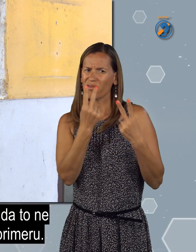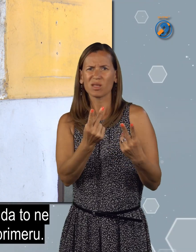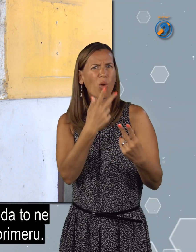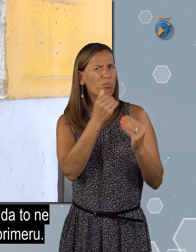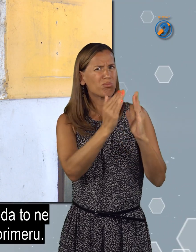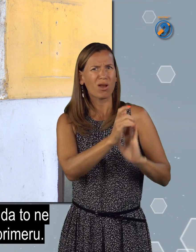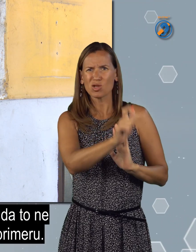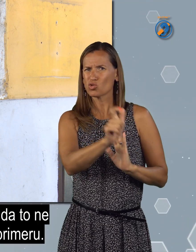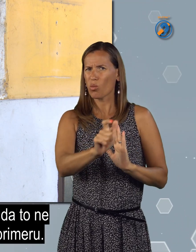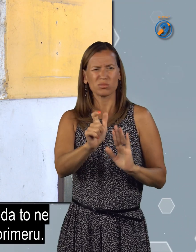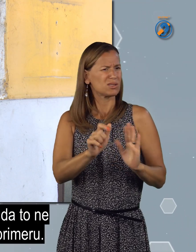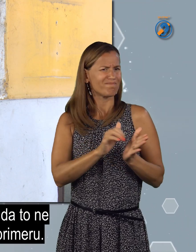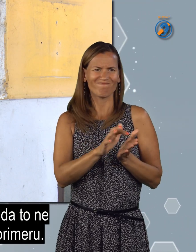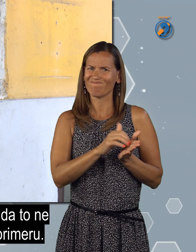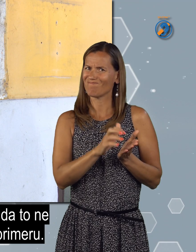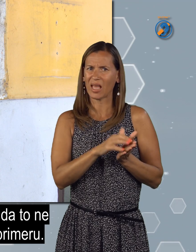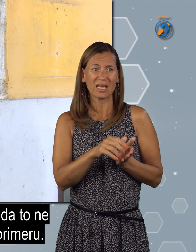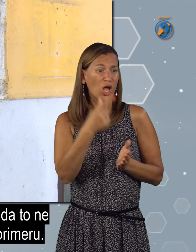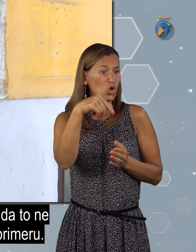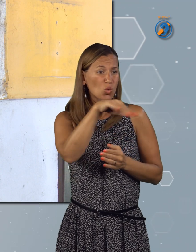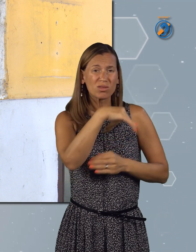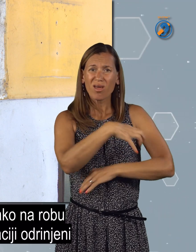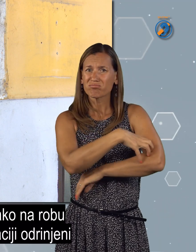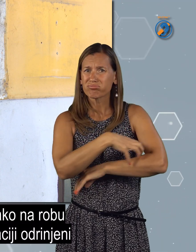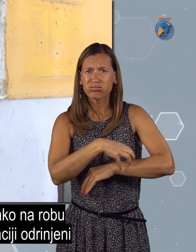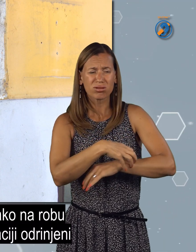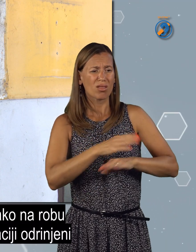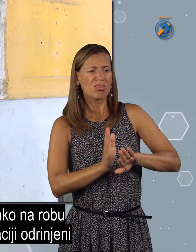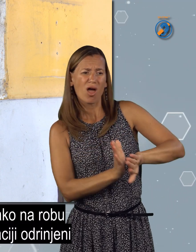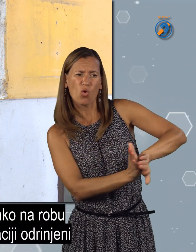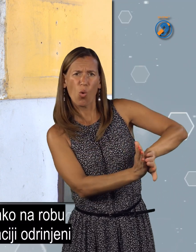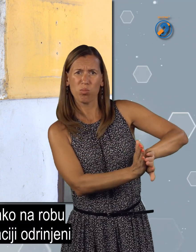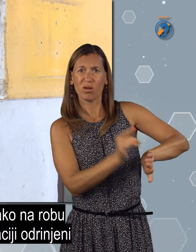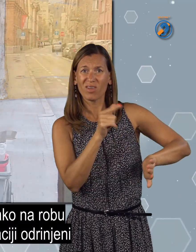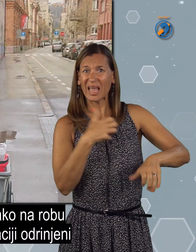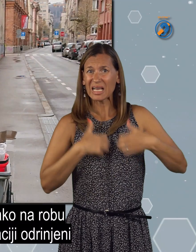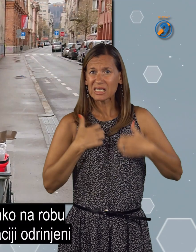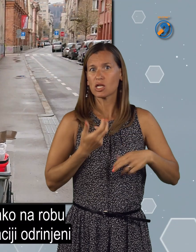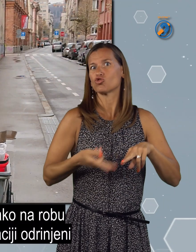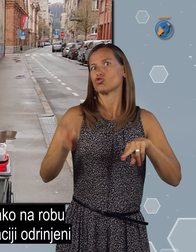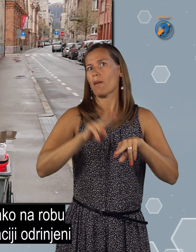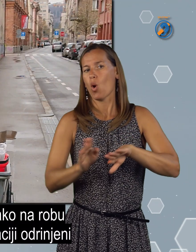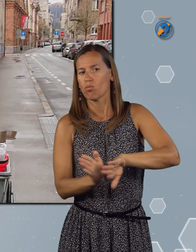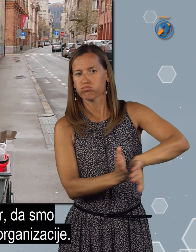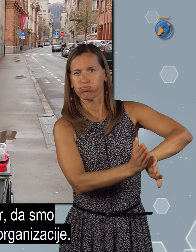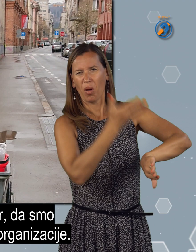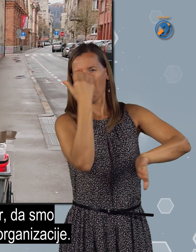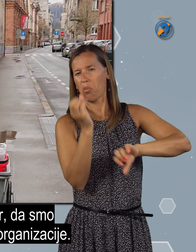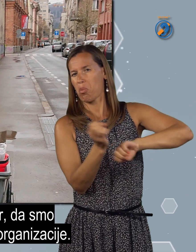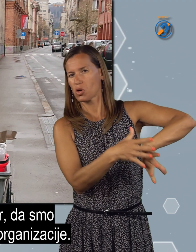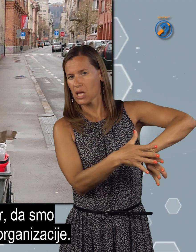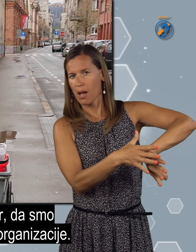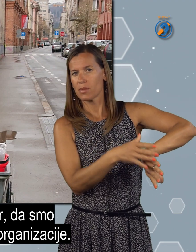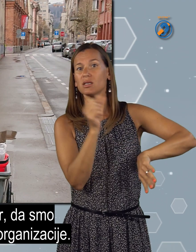smo hitro ugotovili, da to ne bo šlo v tem primeru, ne? Da ljudje, ki so tako na robu, so še v tej situaciji krizni še bolj odrinjeni